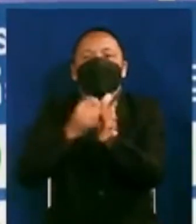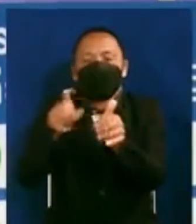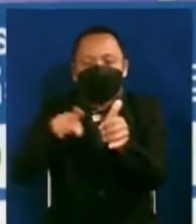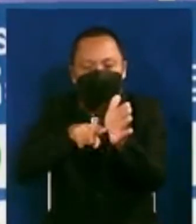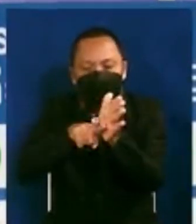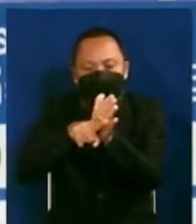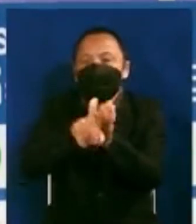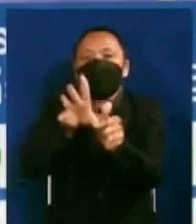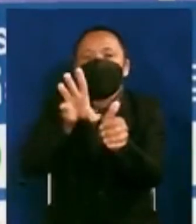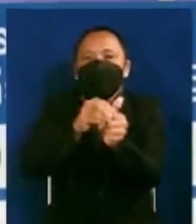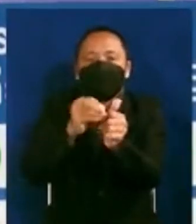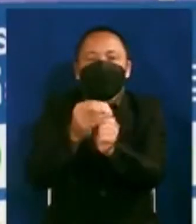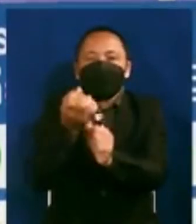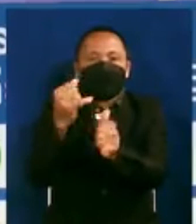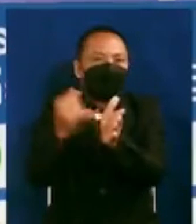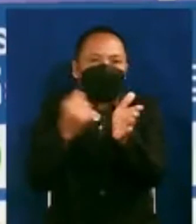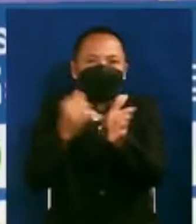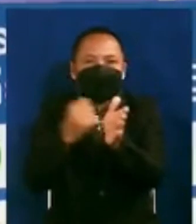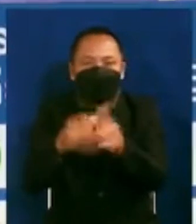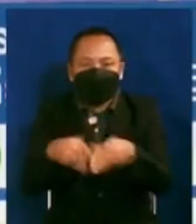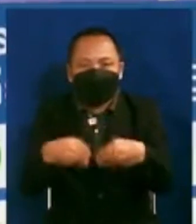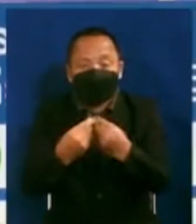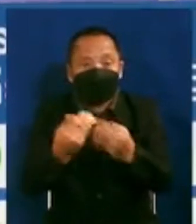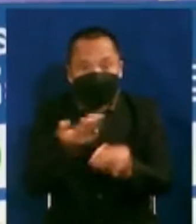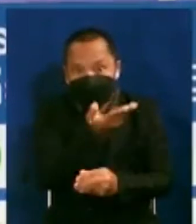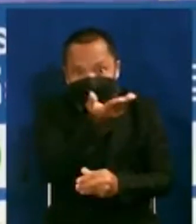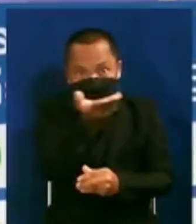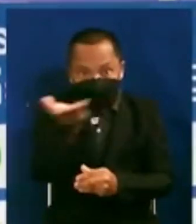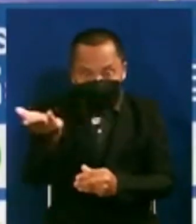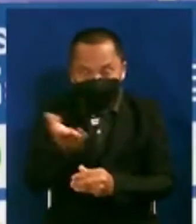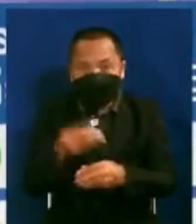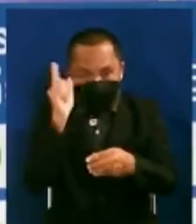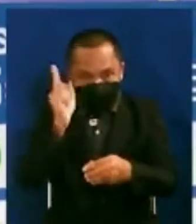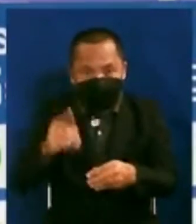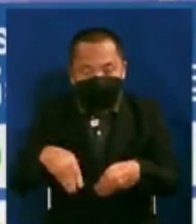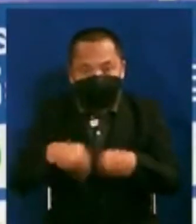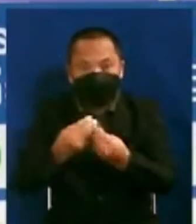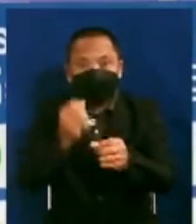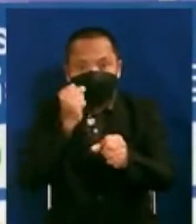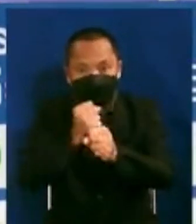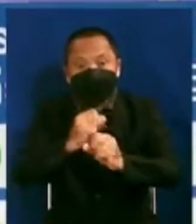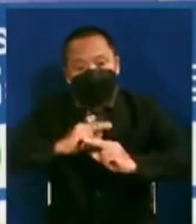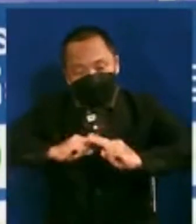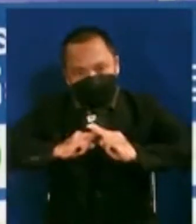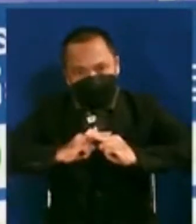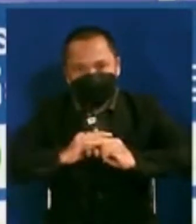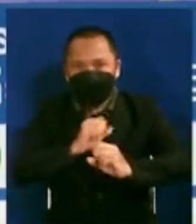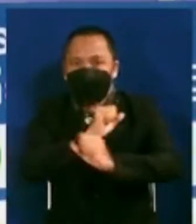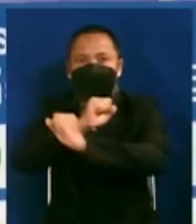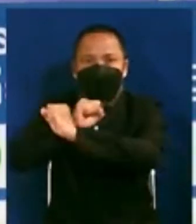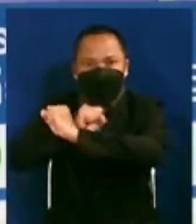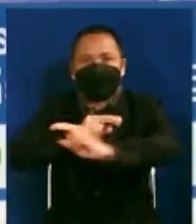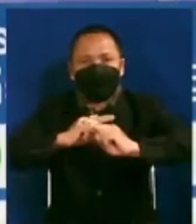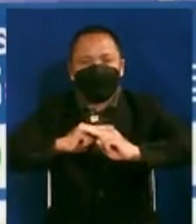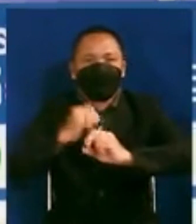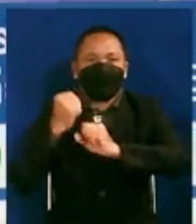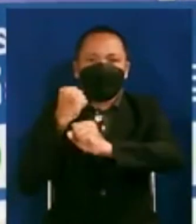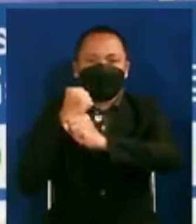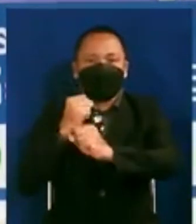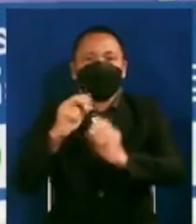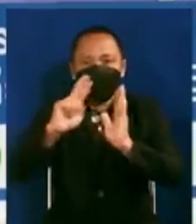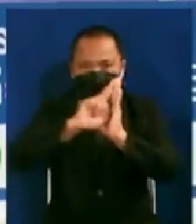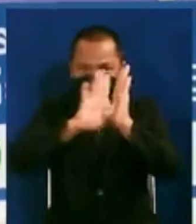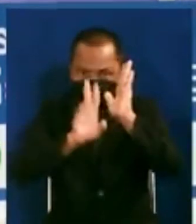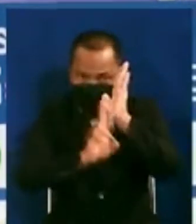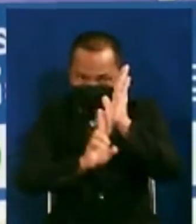สมันสูงนะครับเพราะฉะนั้นทุกคนจะต้องปฏิบัติตัวเองอย่างเคร่งครัดจะต้องมีระเบีย